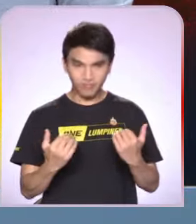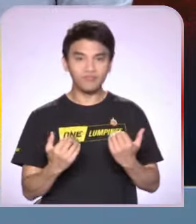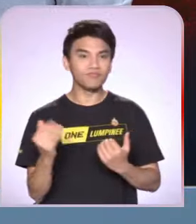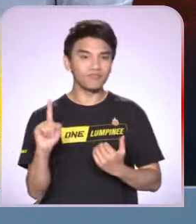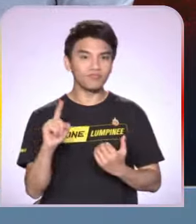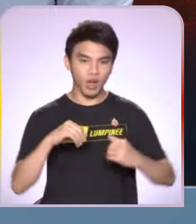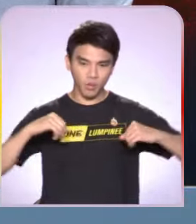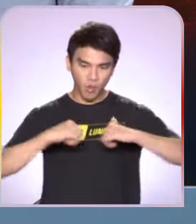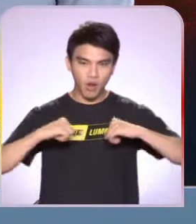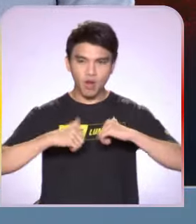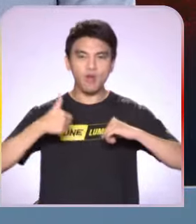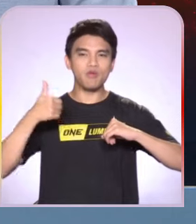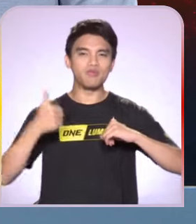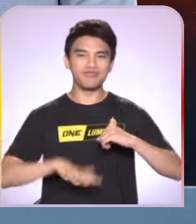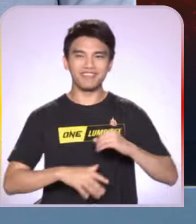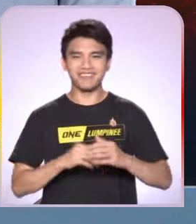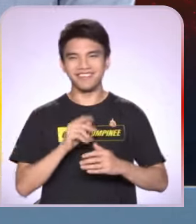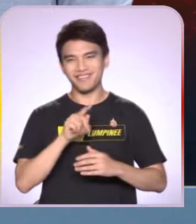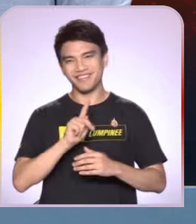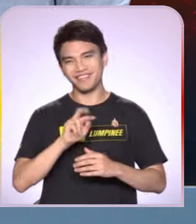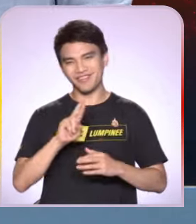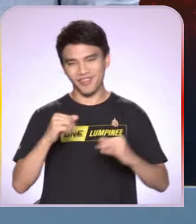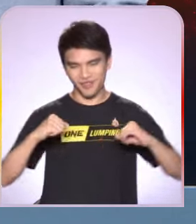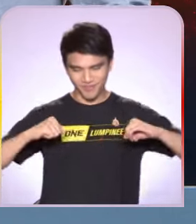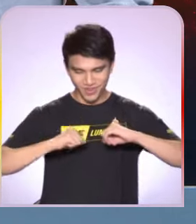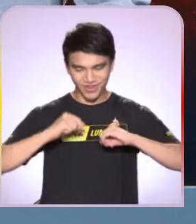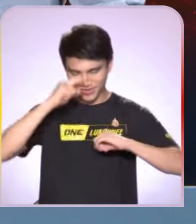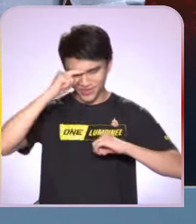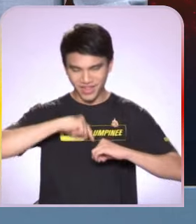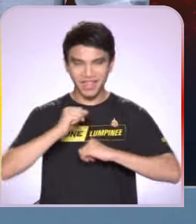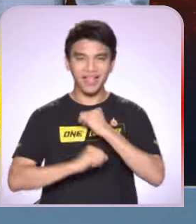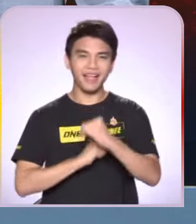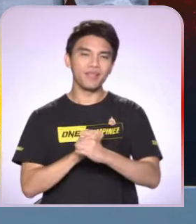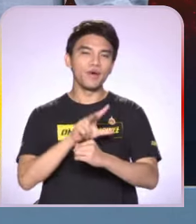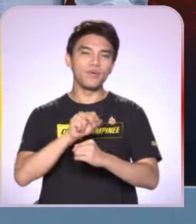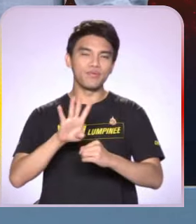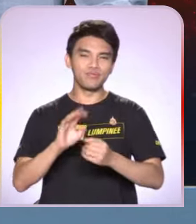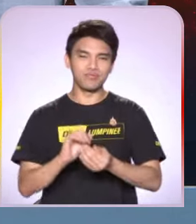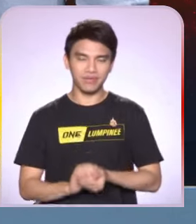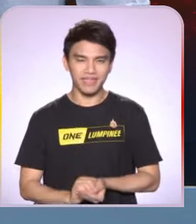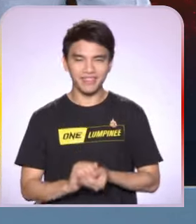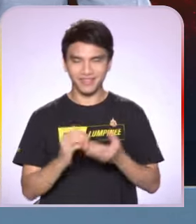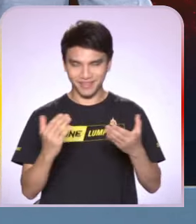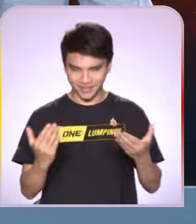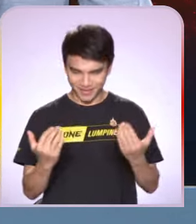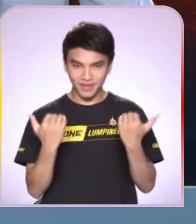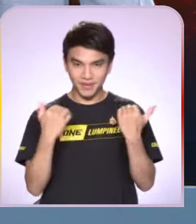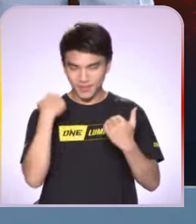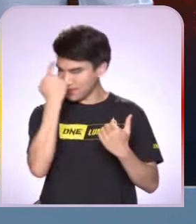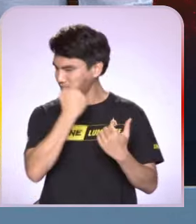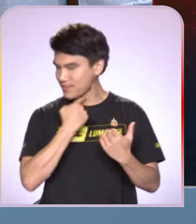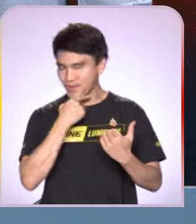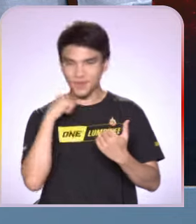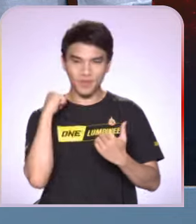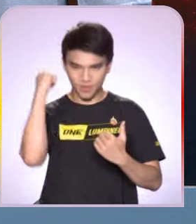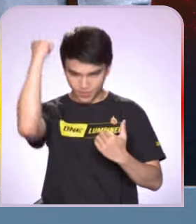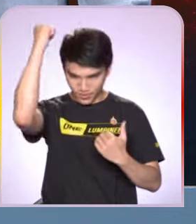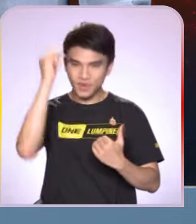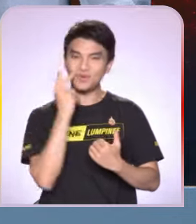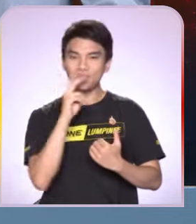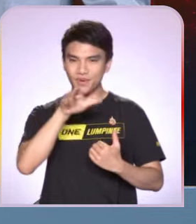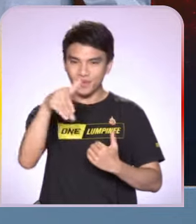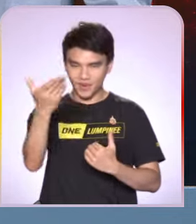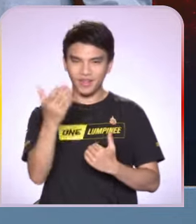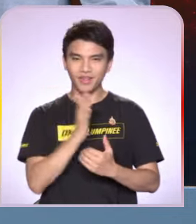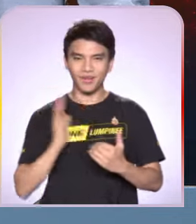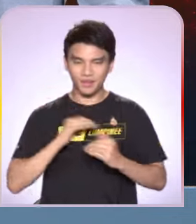หลังๆมานี่โดนไม่ได ้ เจอกับปกรณ์ PK แสนชัยมวยไทยยิมในวัย34ปีที่ยังแกร่งเนี่ยใครจะได้รับการชูมือครับช่วงนี้ลาไปก่อน